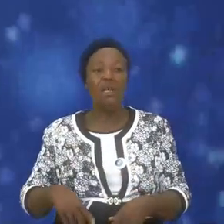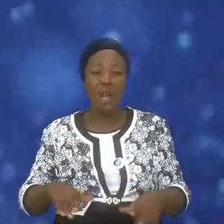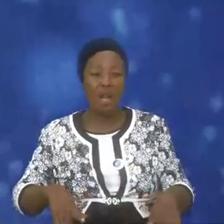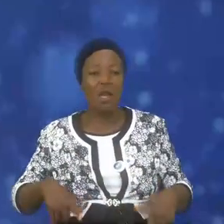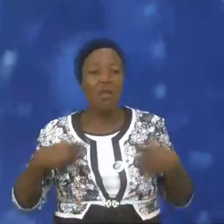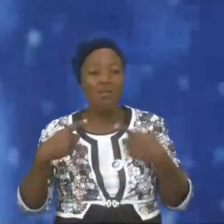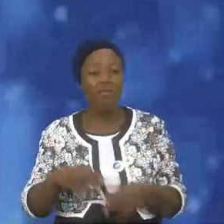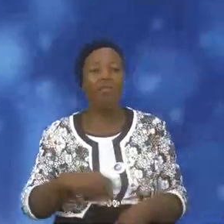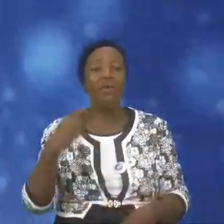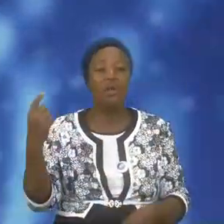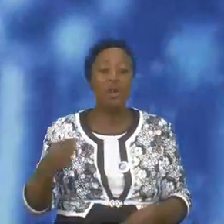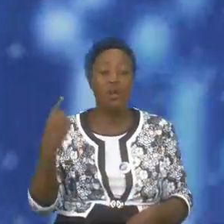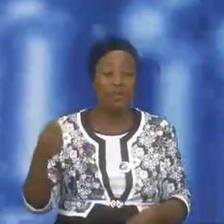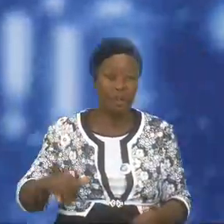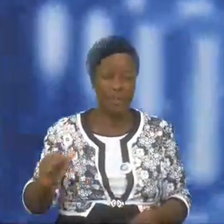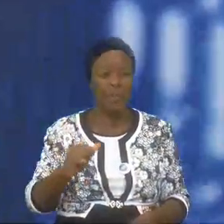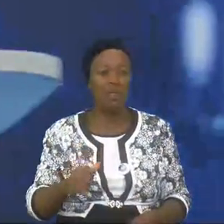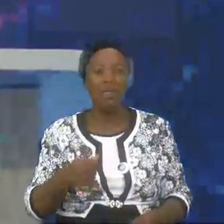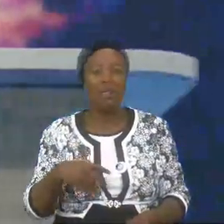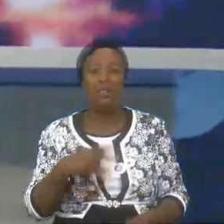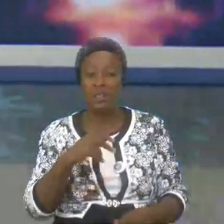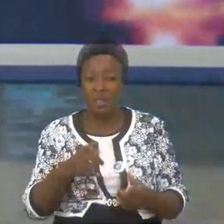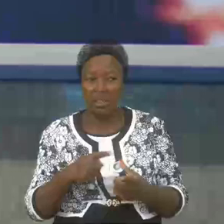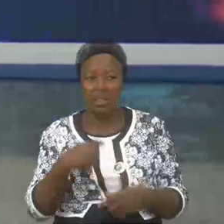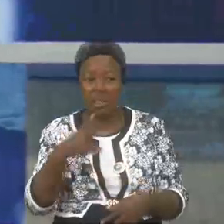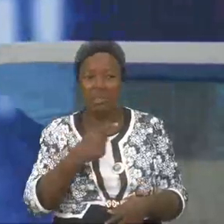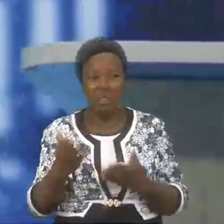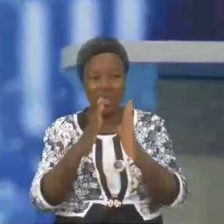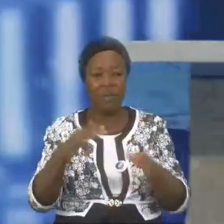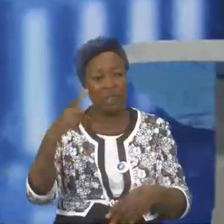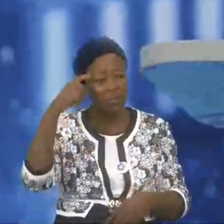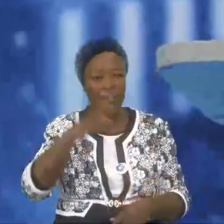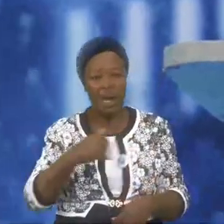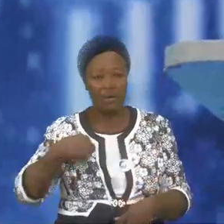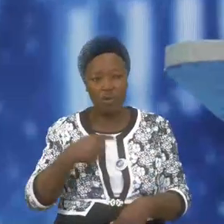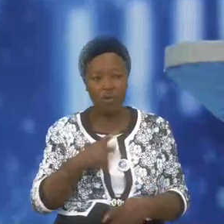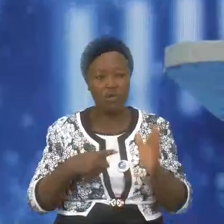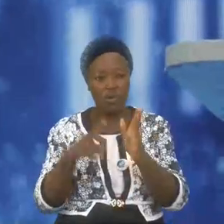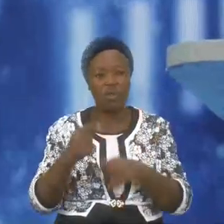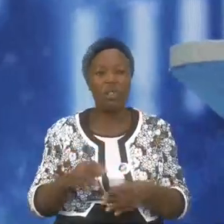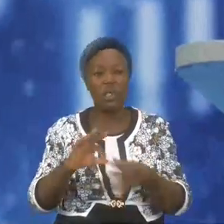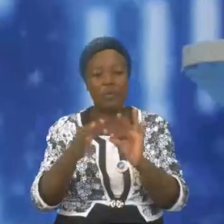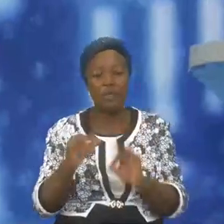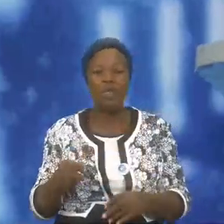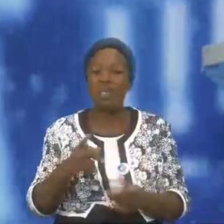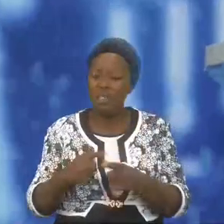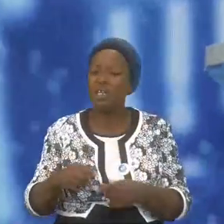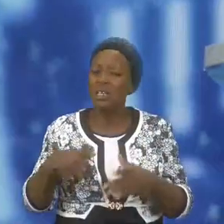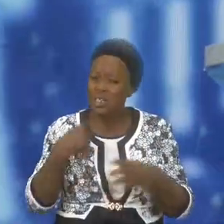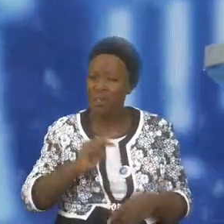Chaldéens répondirent au roi en langue amaréenne, « Ô roi, vis éternellement, dis le songe à tes serviteurs, et nous lui donnerons